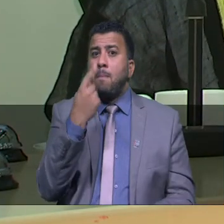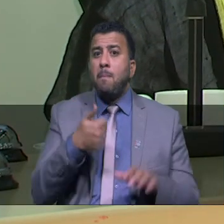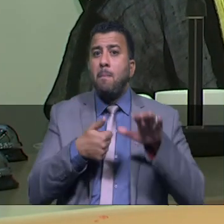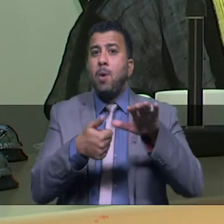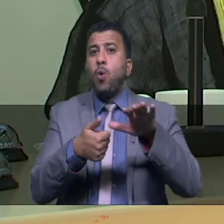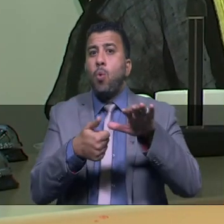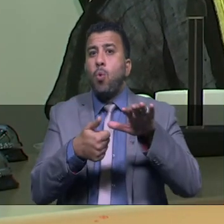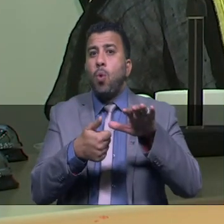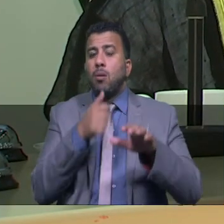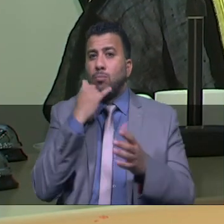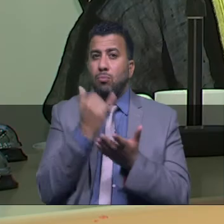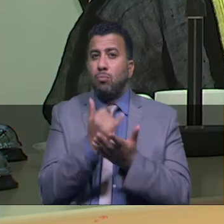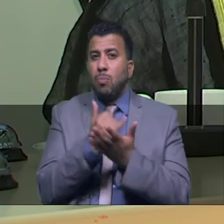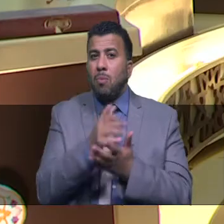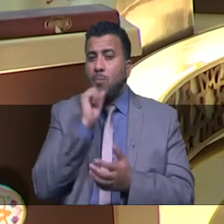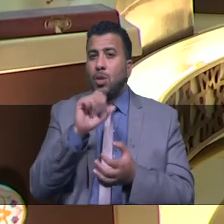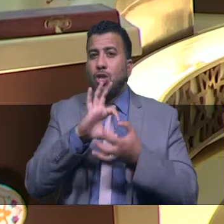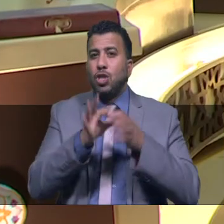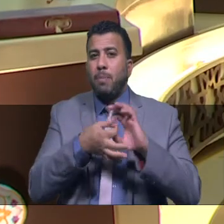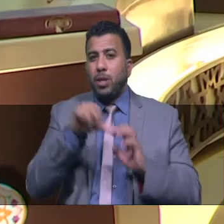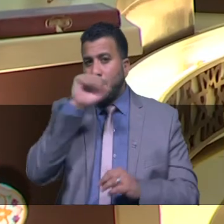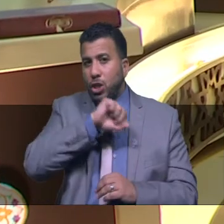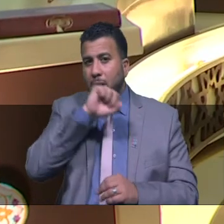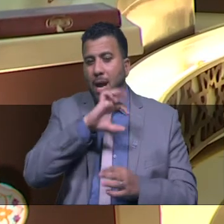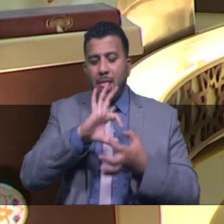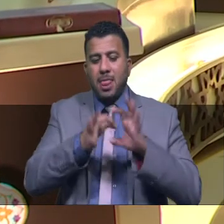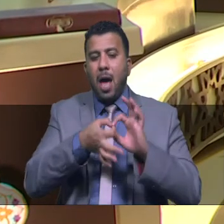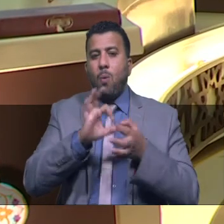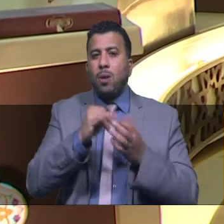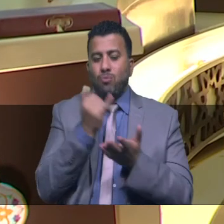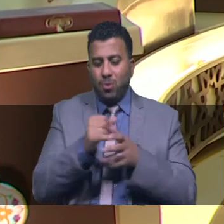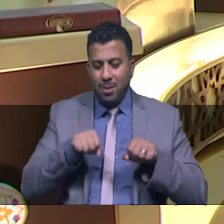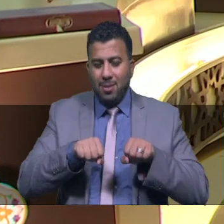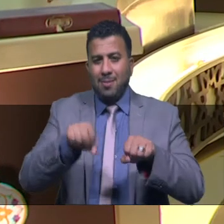1,000,000 درهم برعاية حصرية من قبل جمعية الشارقة التعاونية.